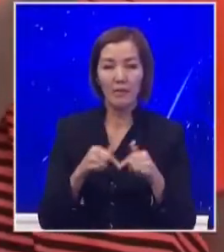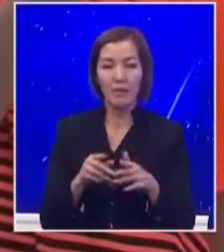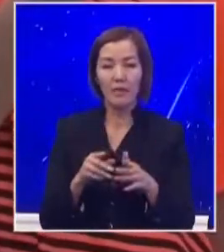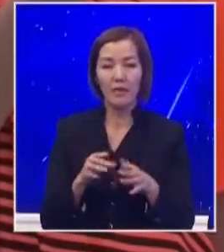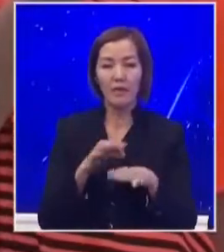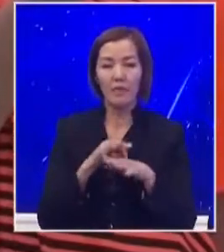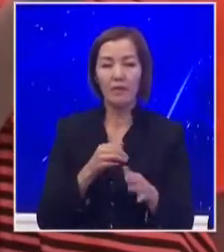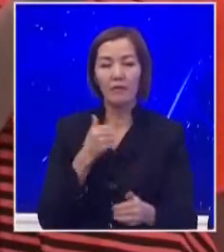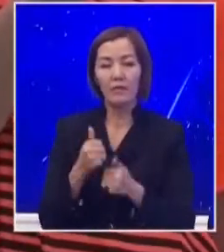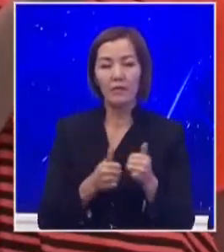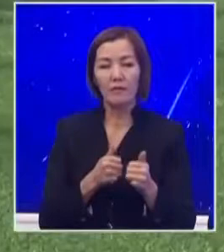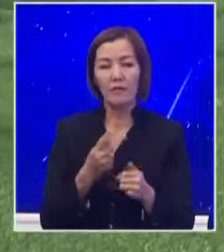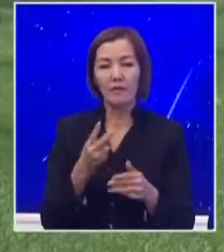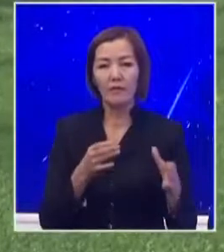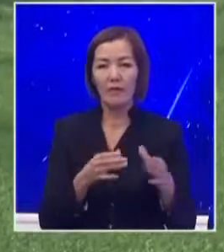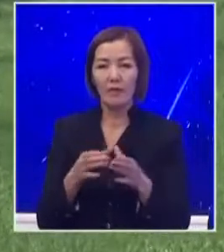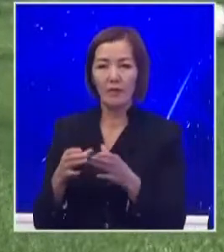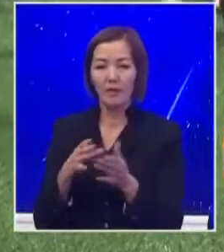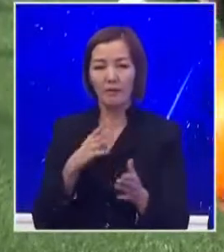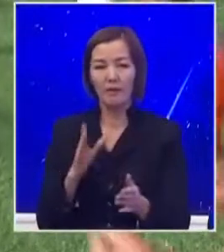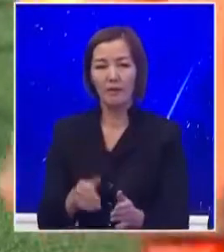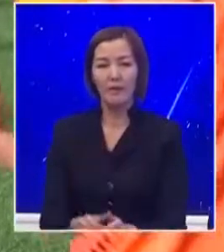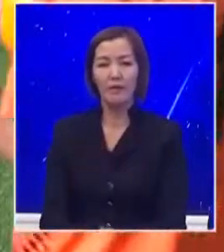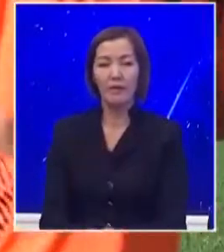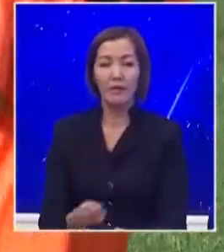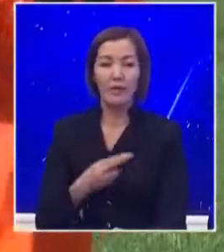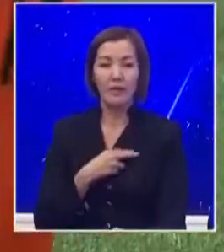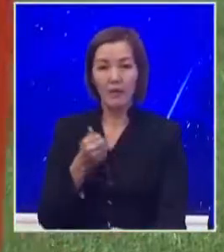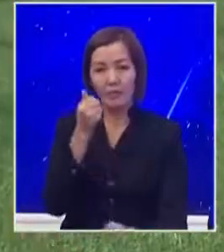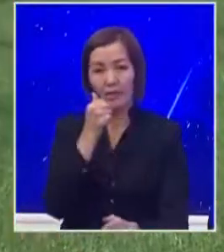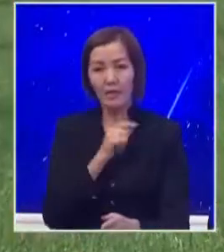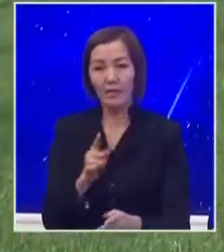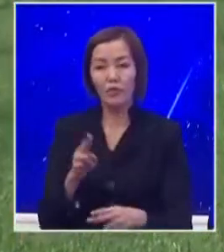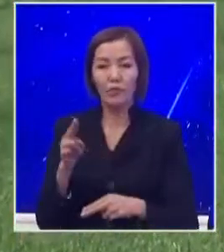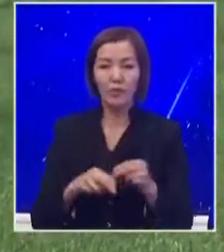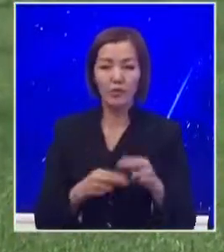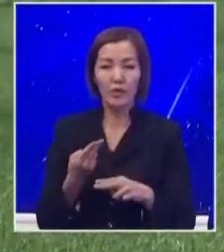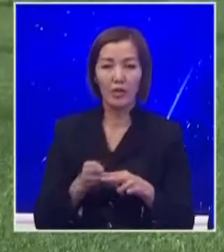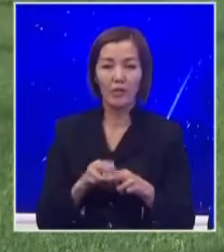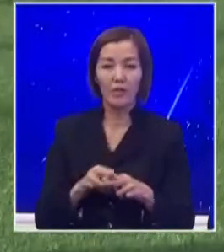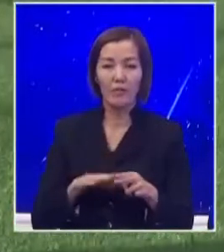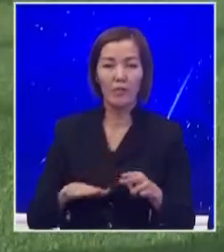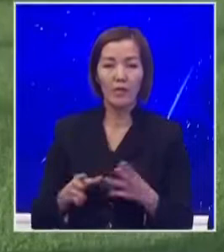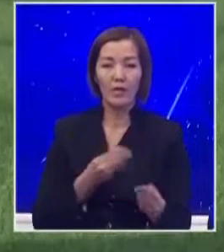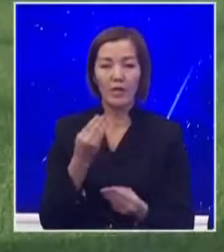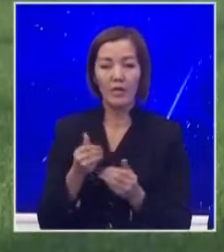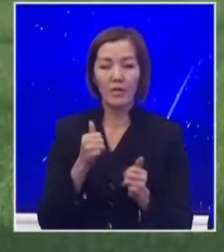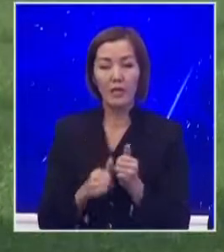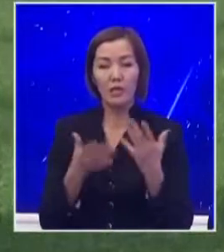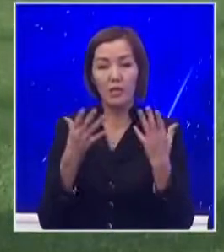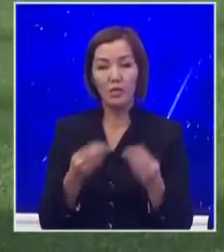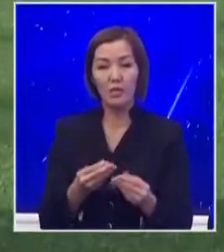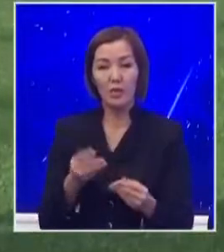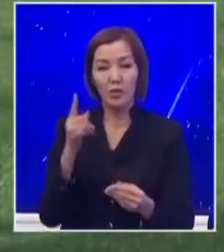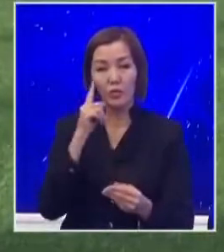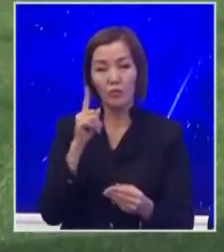провели соревнования между собой. Я благодарен, что они построили это поле. Я буду играть здесь каждый день, думая,